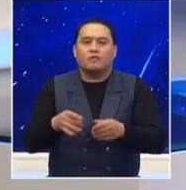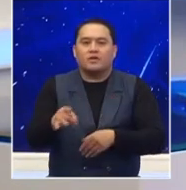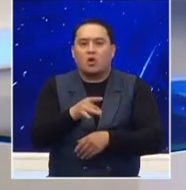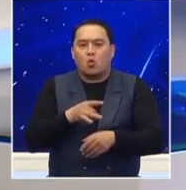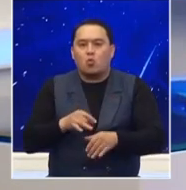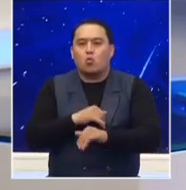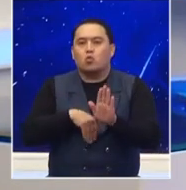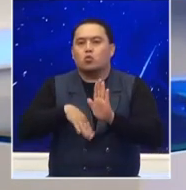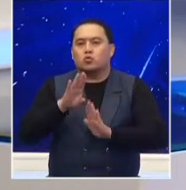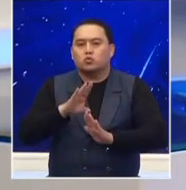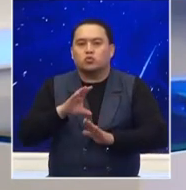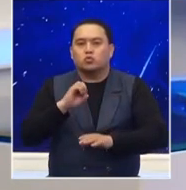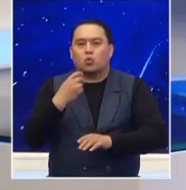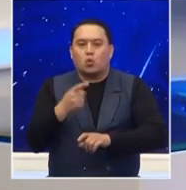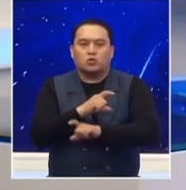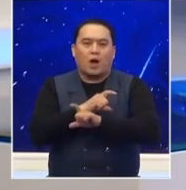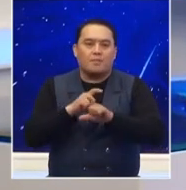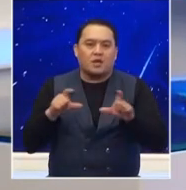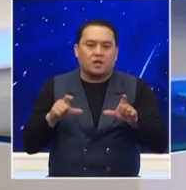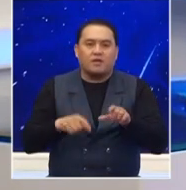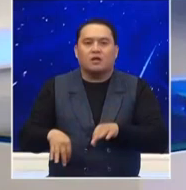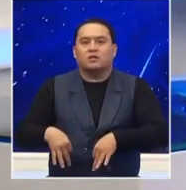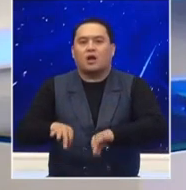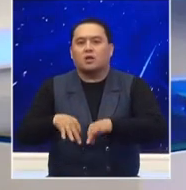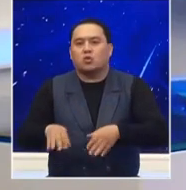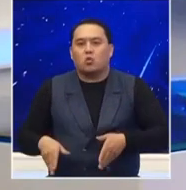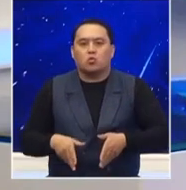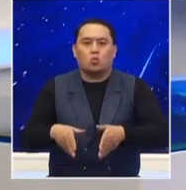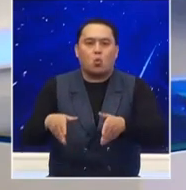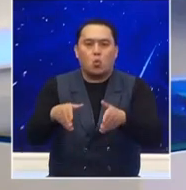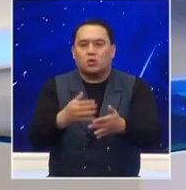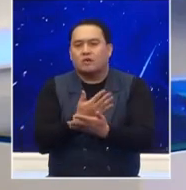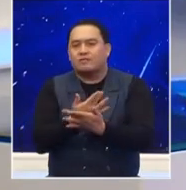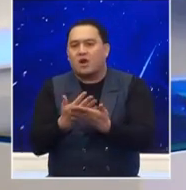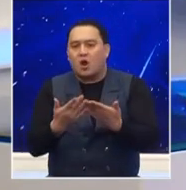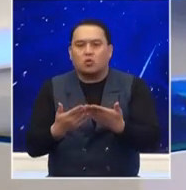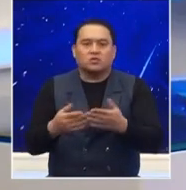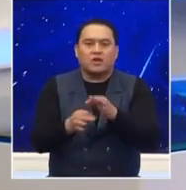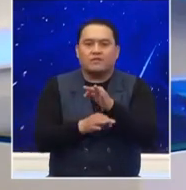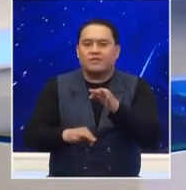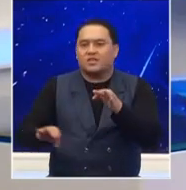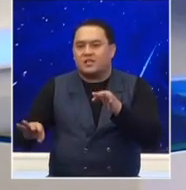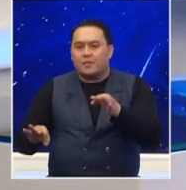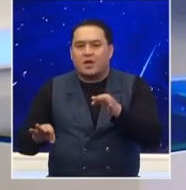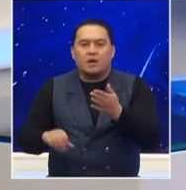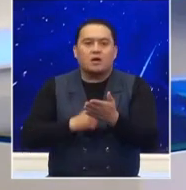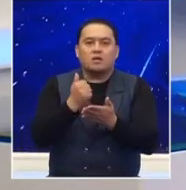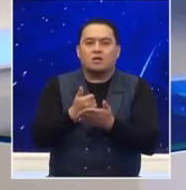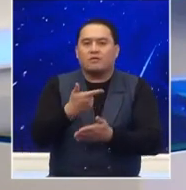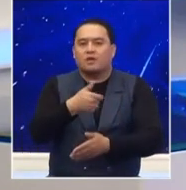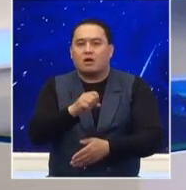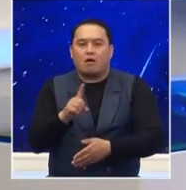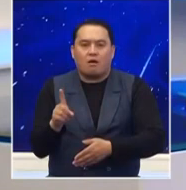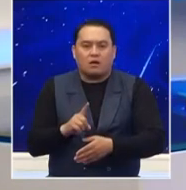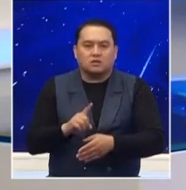регионе значительно улучшилось состояние социальных объектов, транспортной инфраструктуры и инженерных сетей. Основной упор